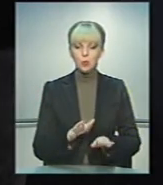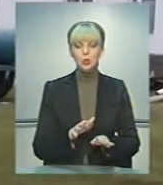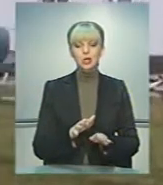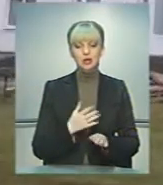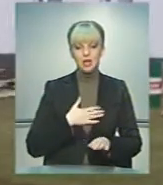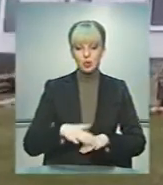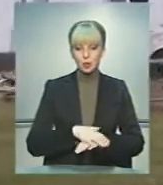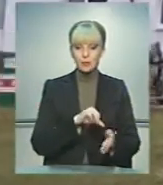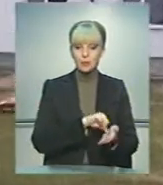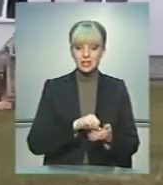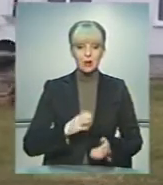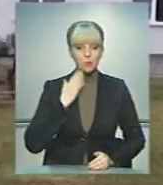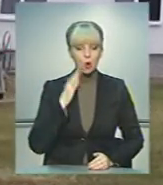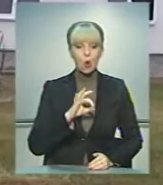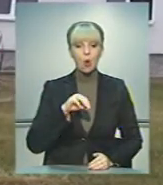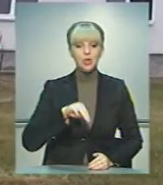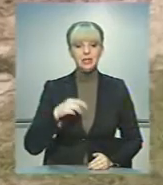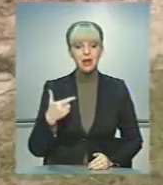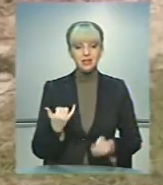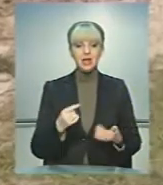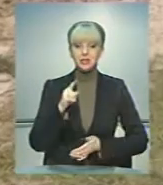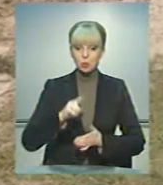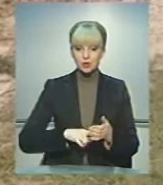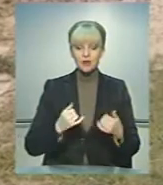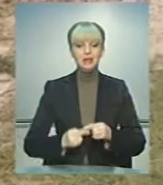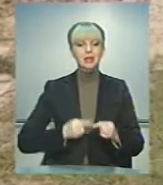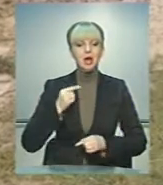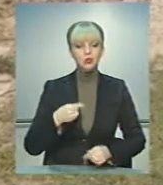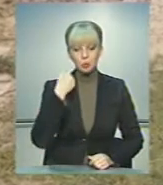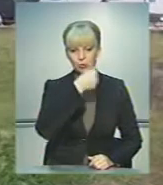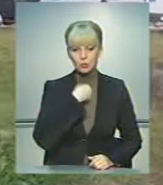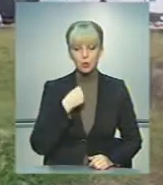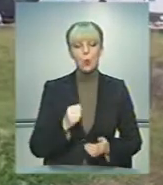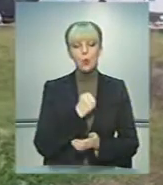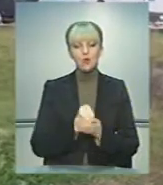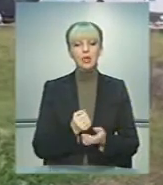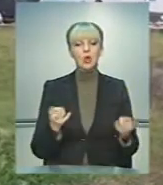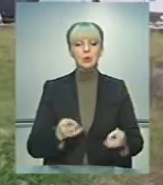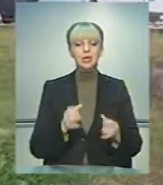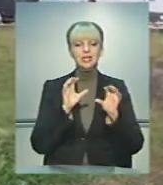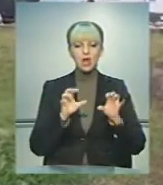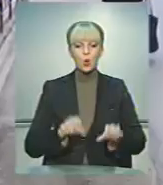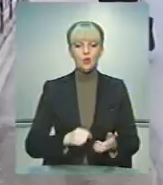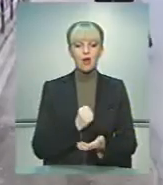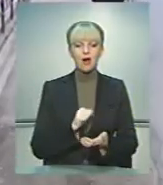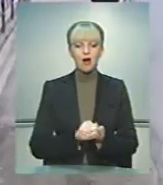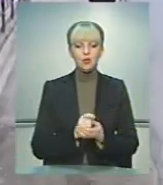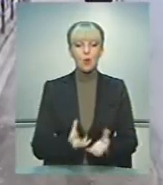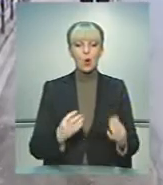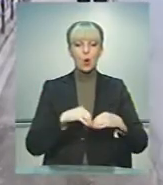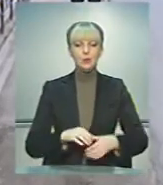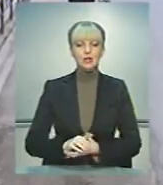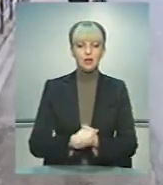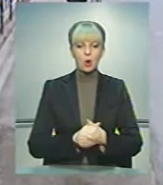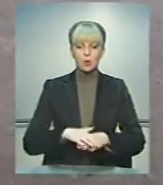громаді. Представники буковинських ОТГ нині сподіваються, що вже наступного року ухвалять необхідні законодавчі акти, аби об'єднані